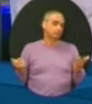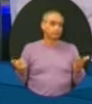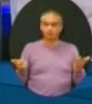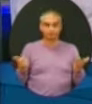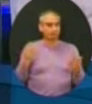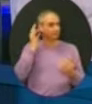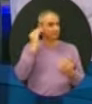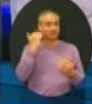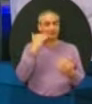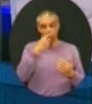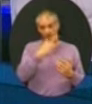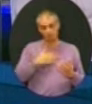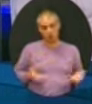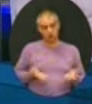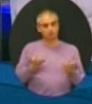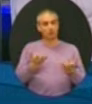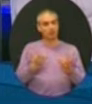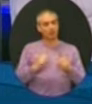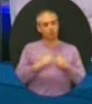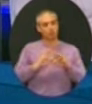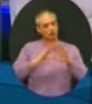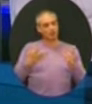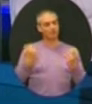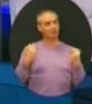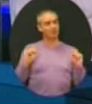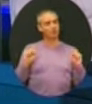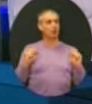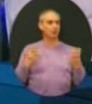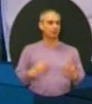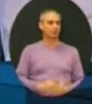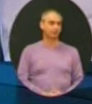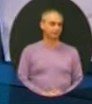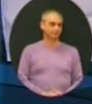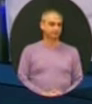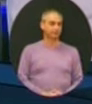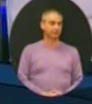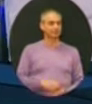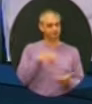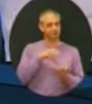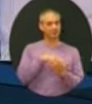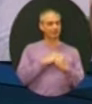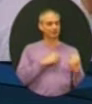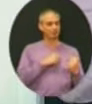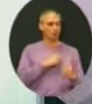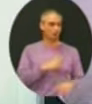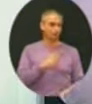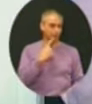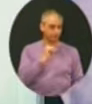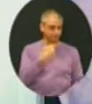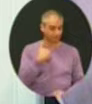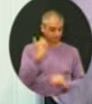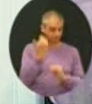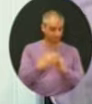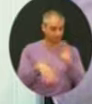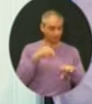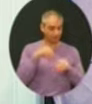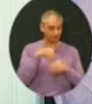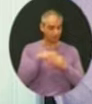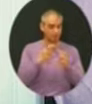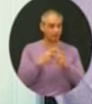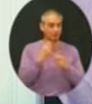שהגברת לבני דוחפת אליה, איזושהי פלטפורמה דמוקרטית היא קוראת לזה, פלטפורמה של מרכז שמאל. קודם כל נסיים את הבחירות בתוך